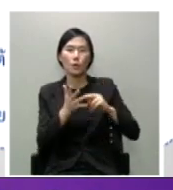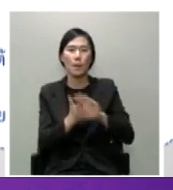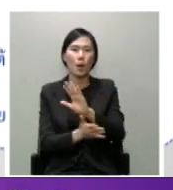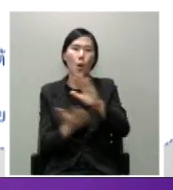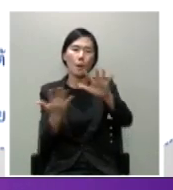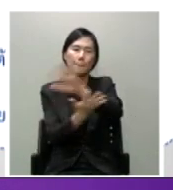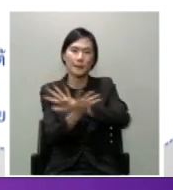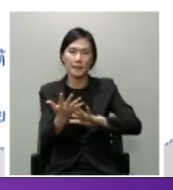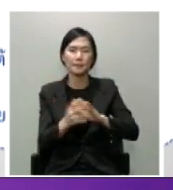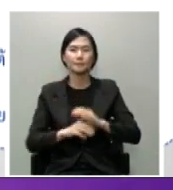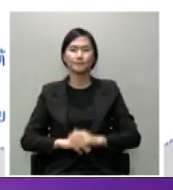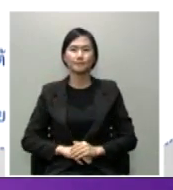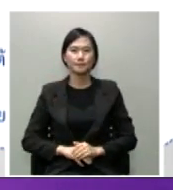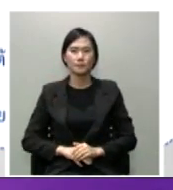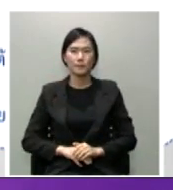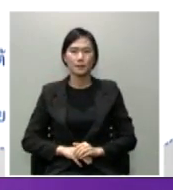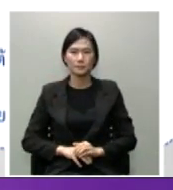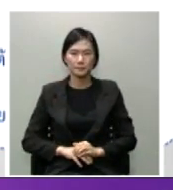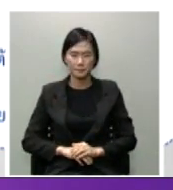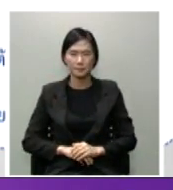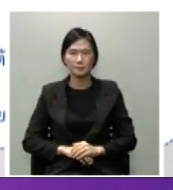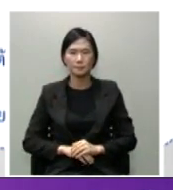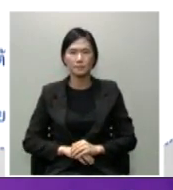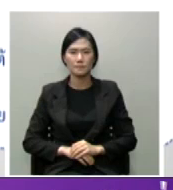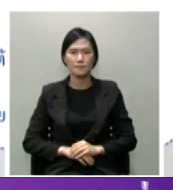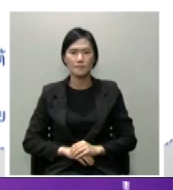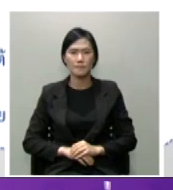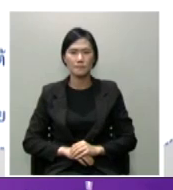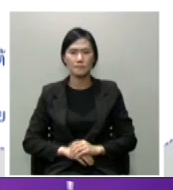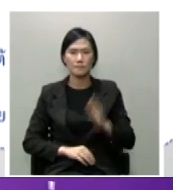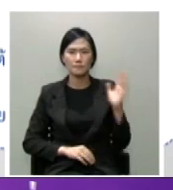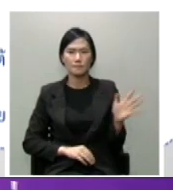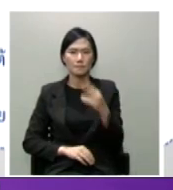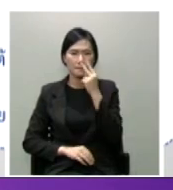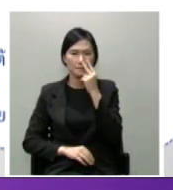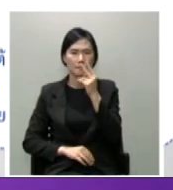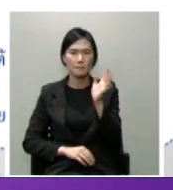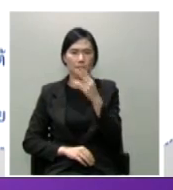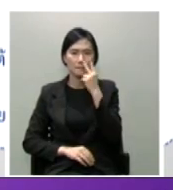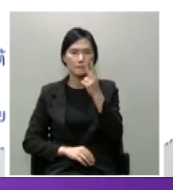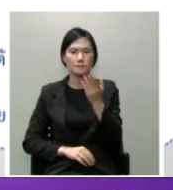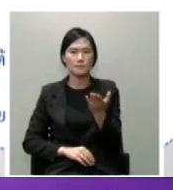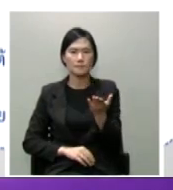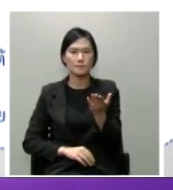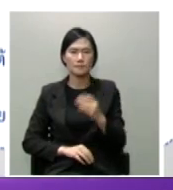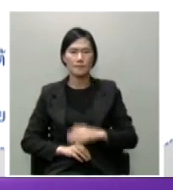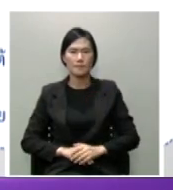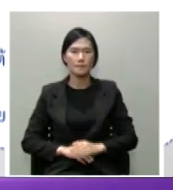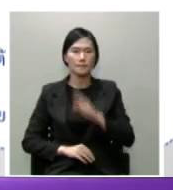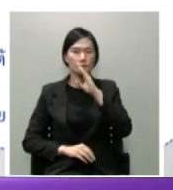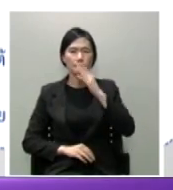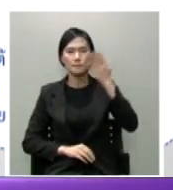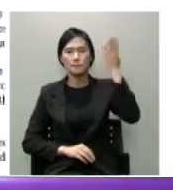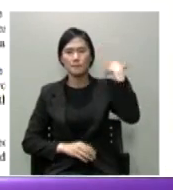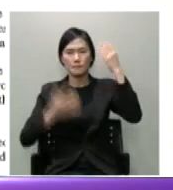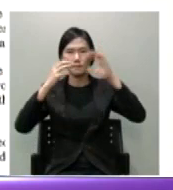ประเทศท่านประธานครับในหน้าต่อไปนั้นแสดงให้เห็นครับว่าเมื่อตอนที่รัฐบาล